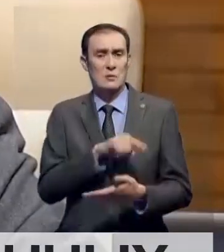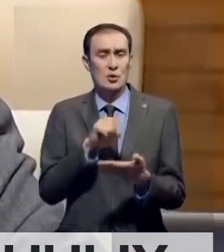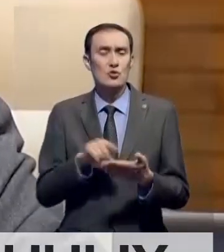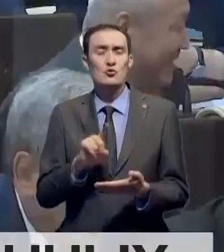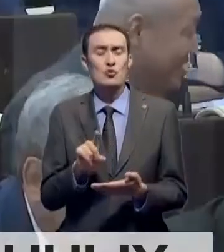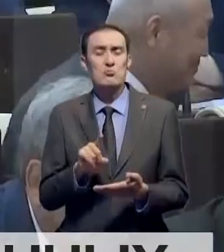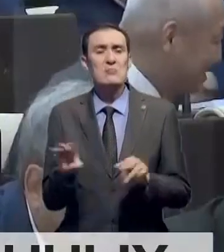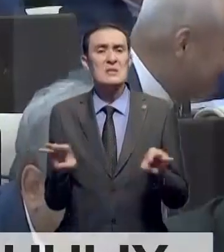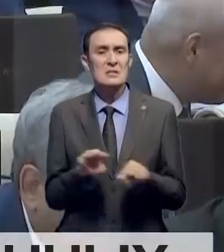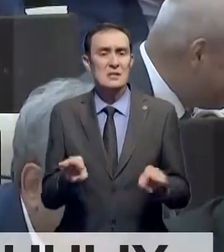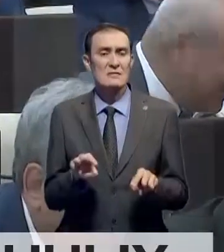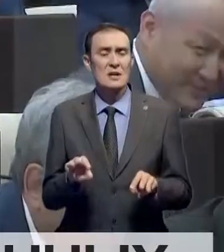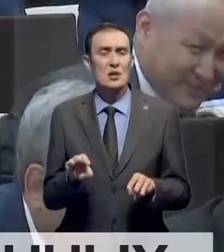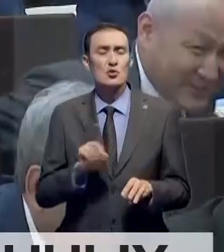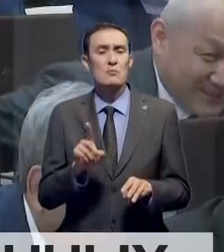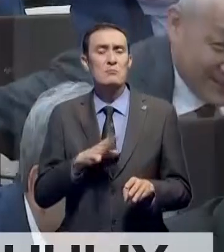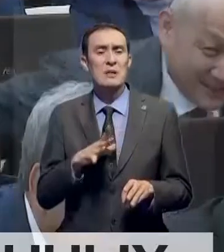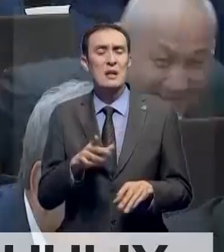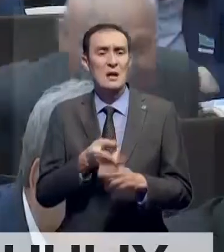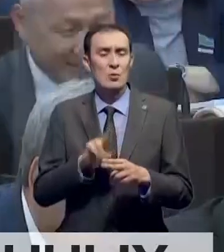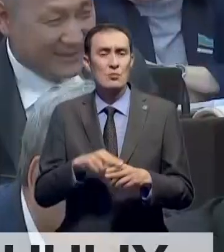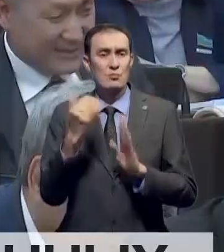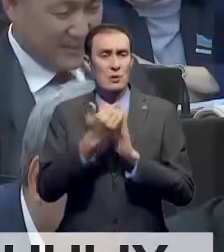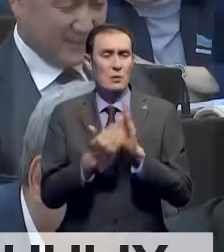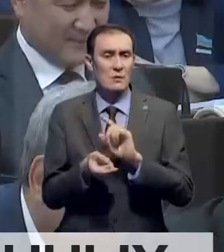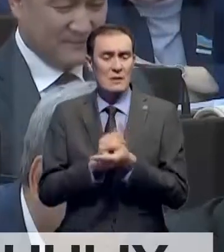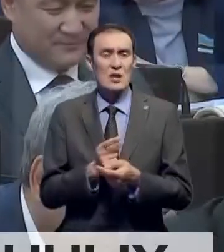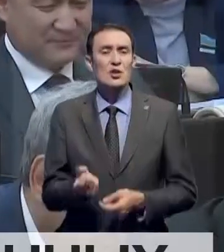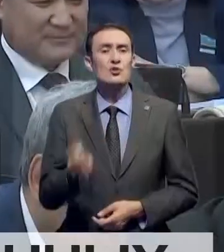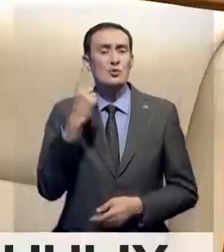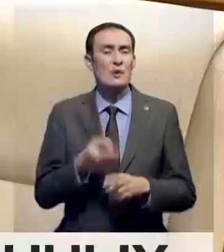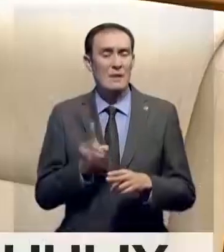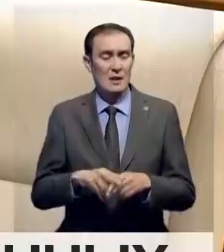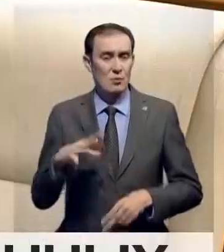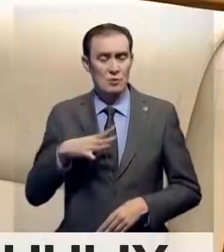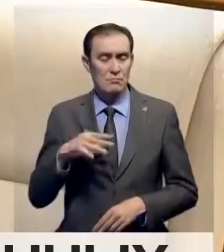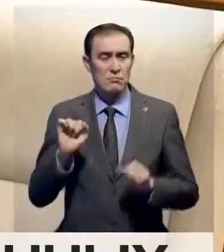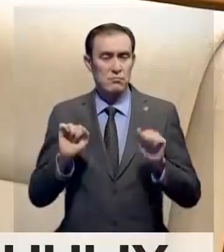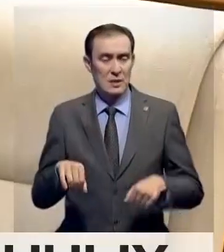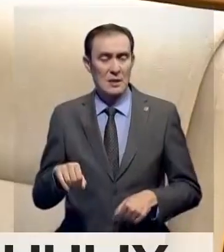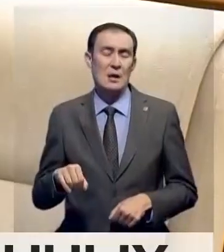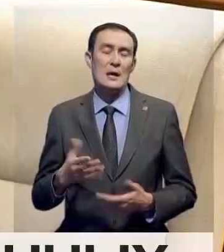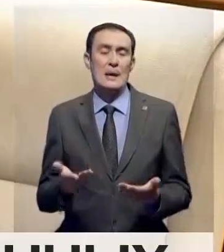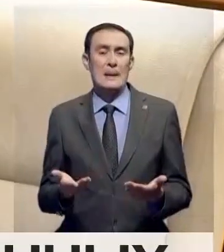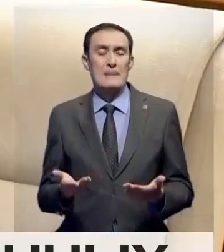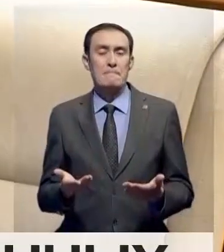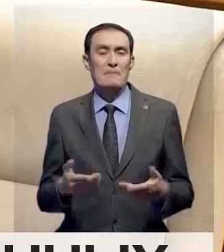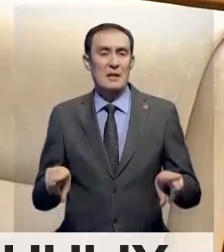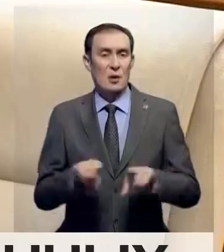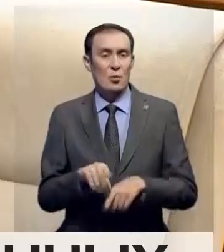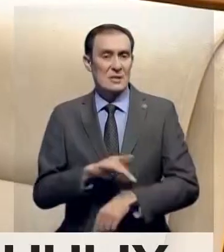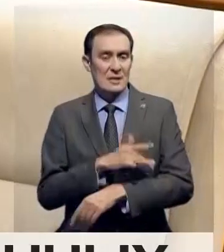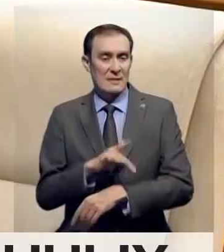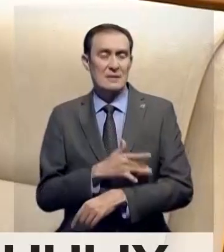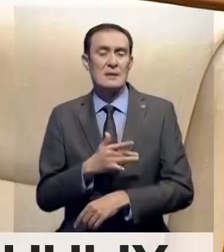предприняло министерство, чтобы исправить ситуацию? Мы предполагаем, что одним из источников может выступать такой сервис,